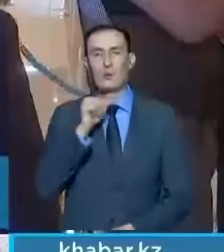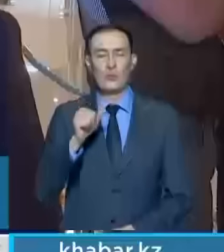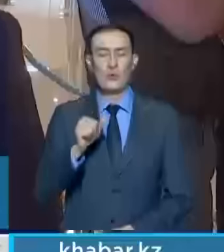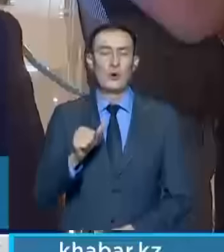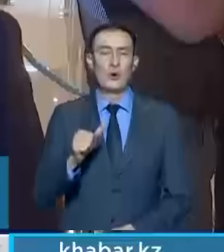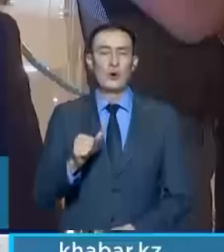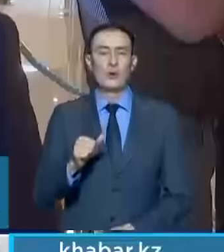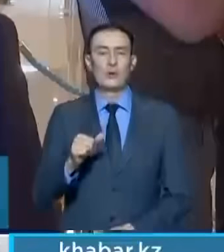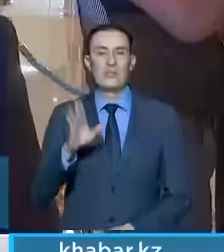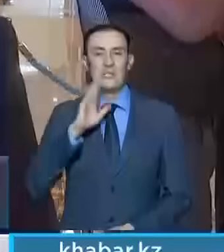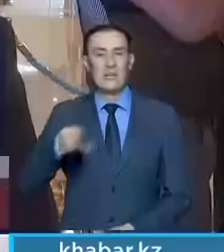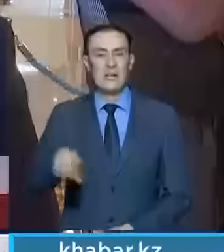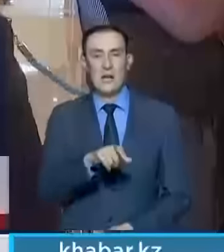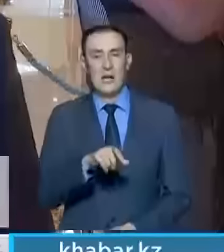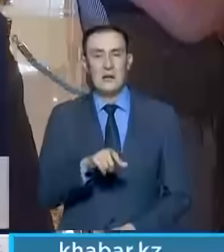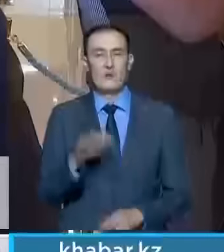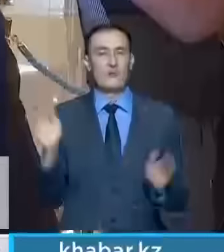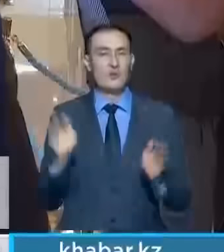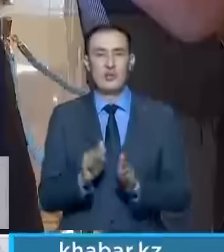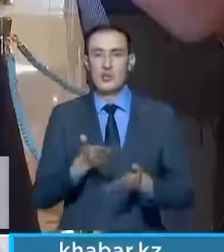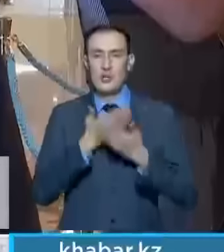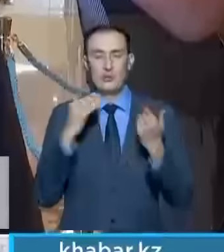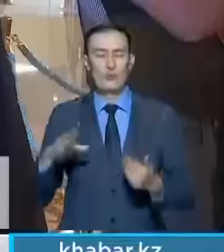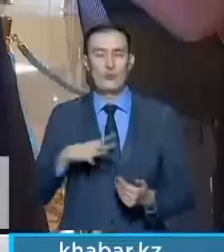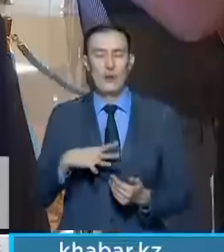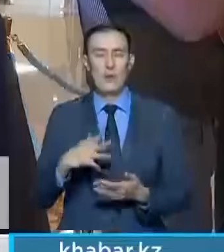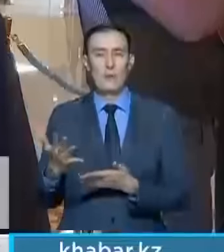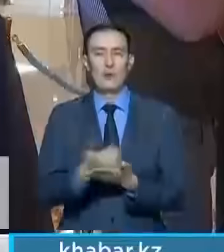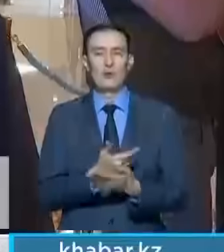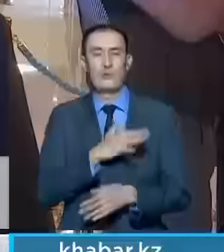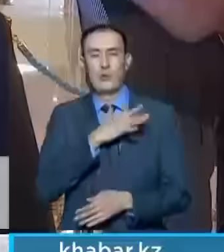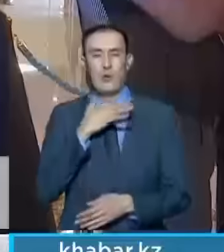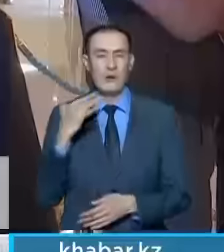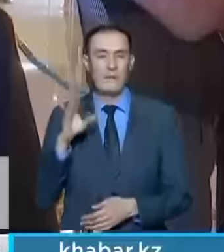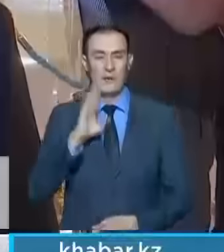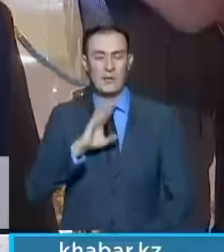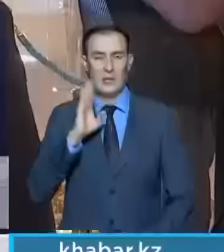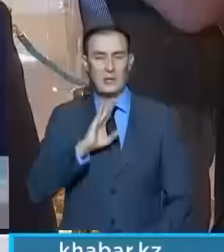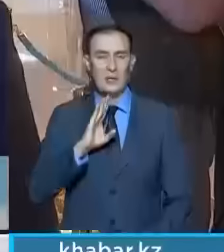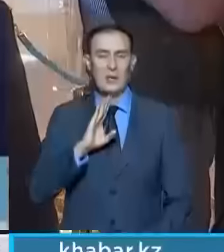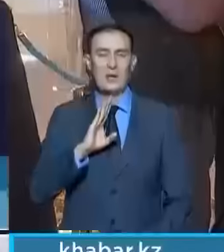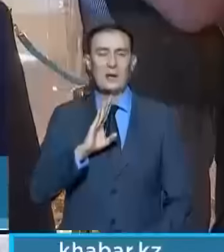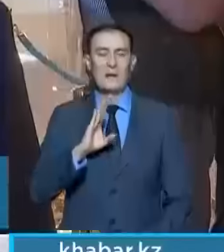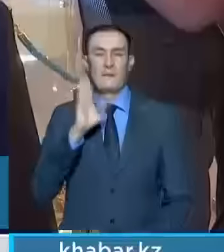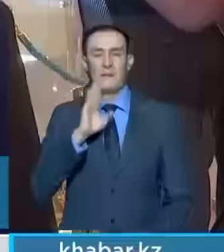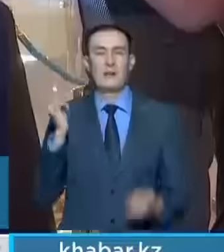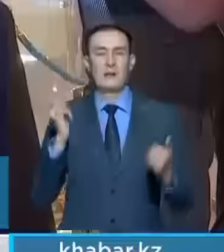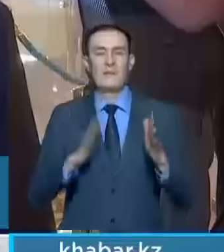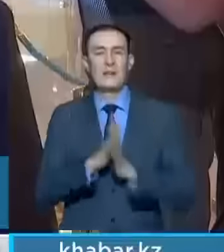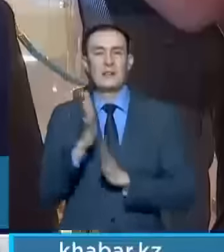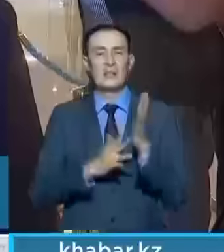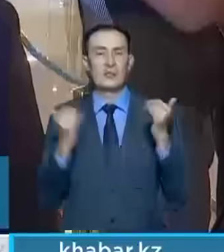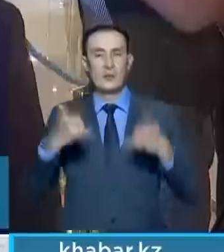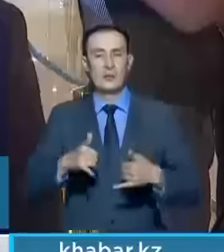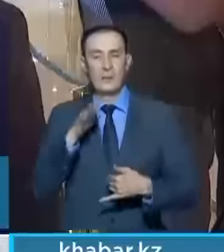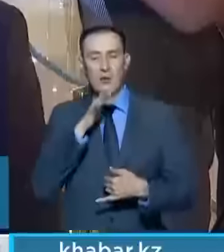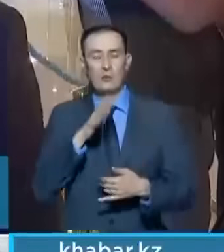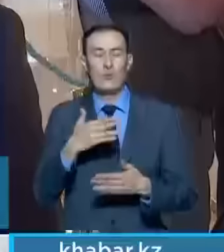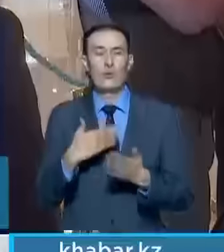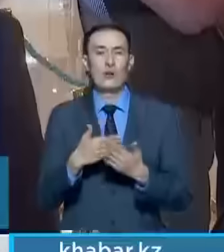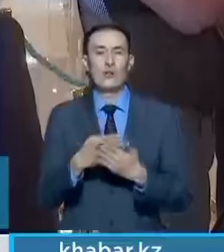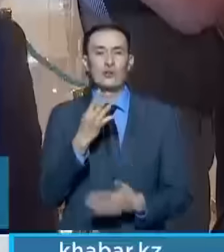сказать, что сырдарья милей. В этом году было получено очень большое количество воды. В вегетационный период только получили более